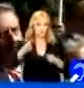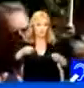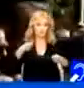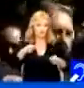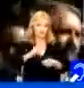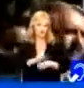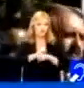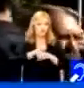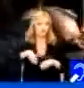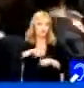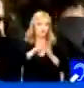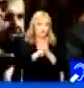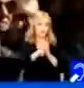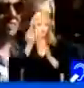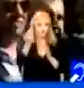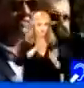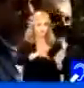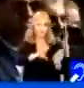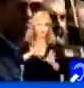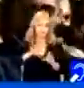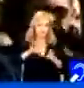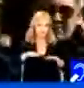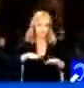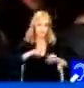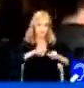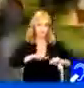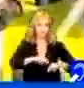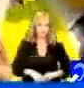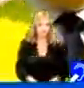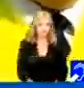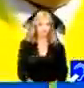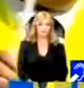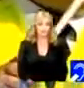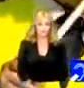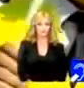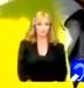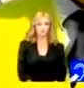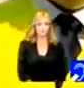li se protejeze locurile de muncă. Imagini de la proteste mai târziu în telejurnal.